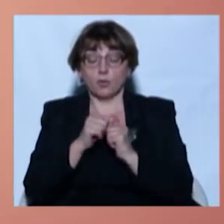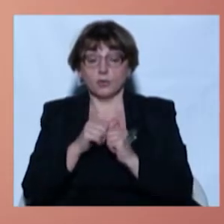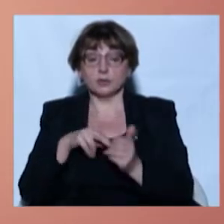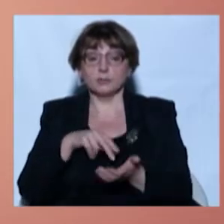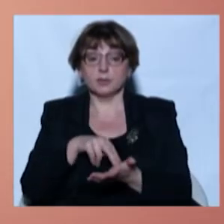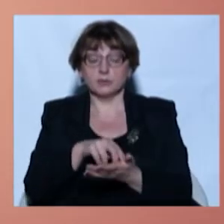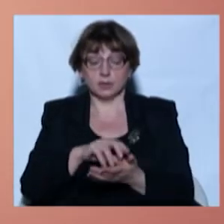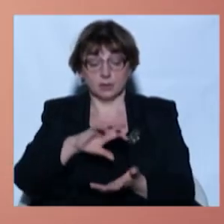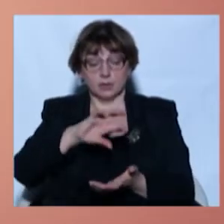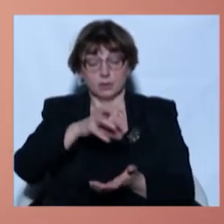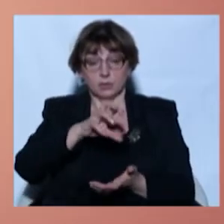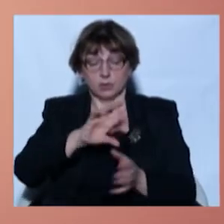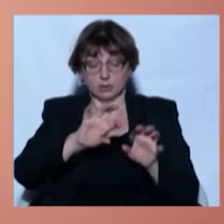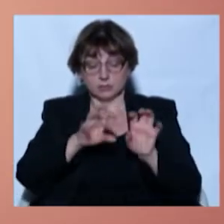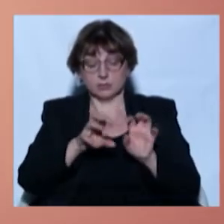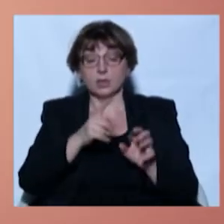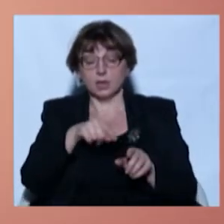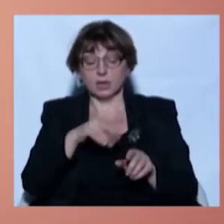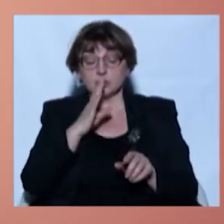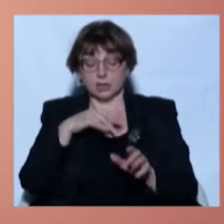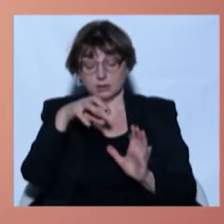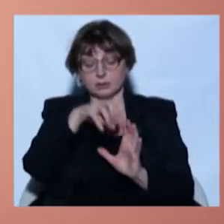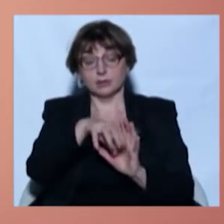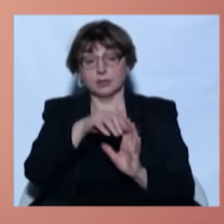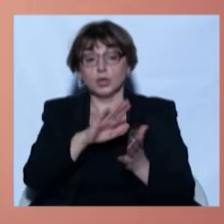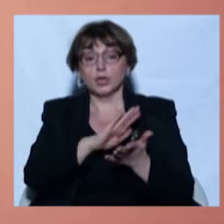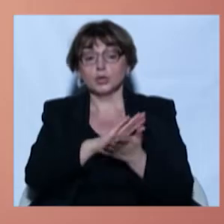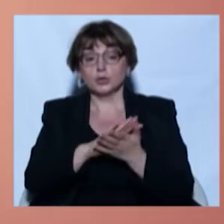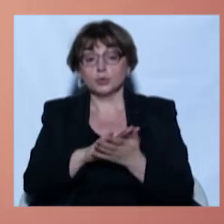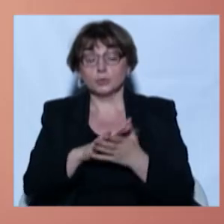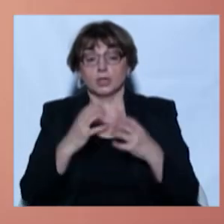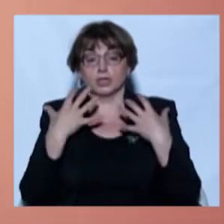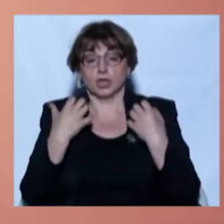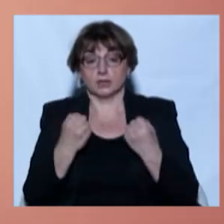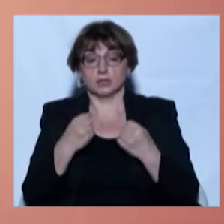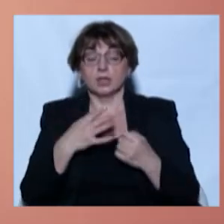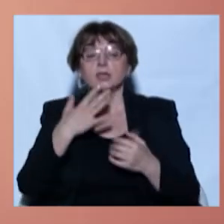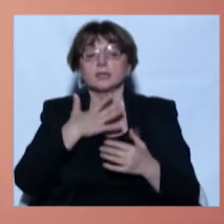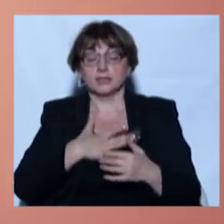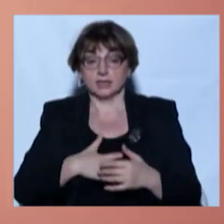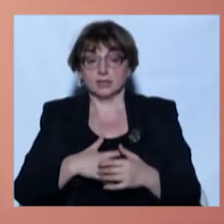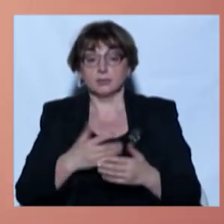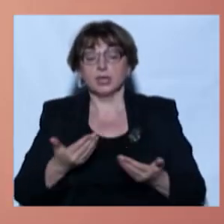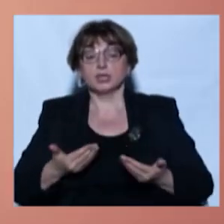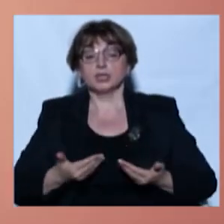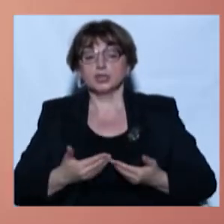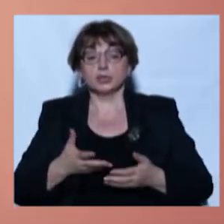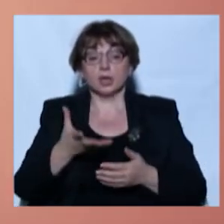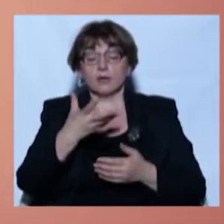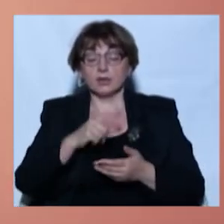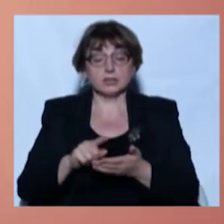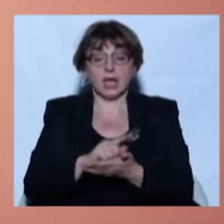მივდივართ, ონკანს ვუშვებთ და მოდის წყალი. სუფთა, ჯანსაღი, სასარგებლო და სიცოცხლისთვის